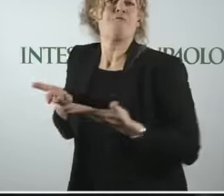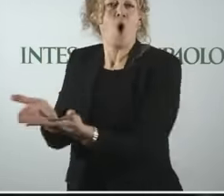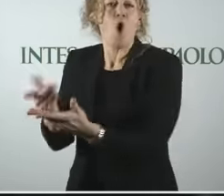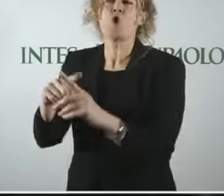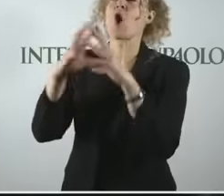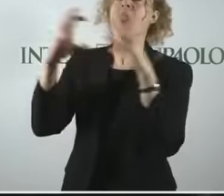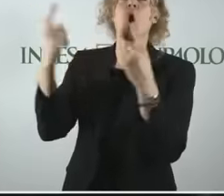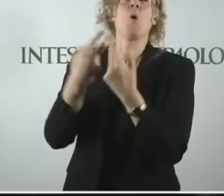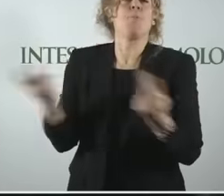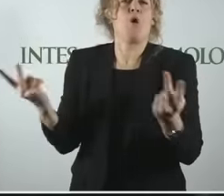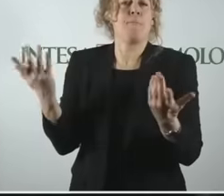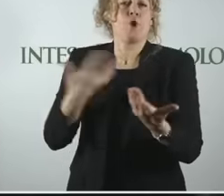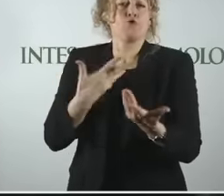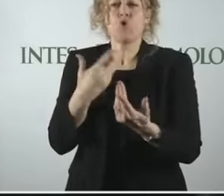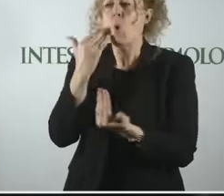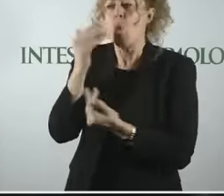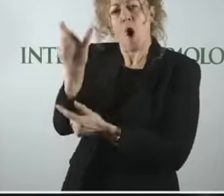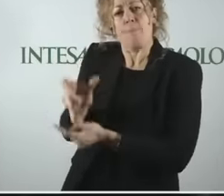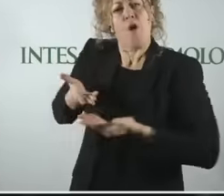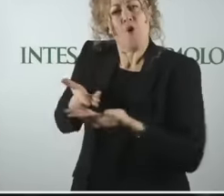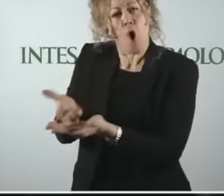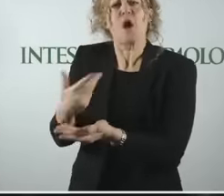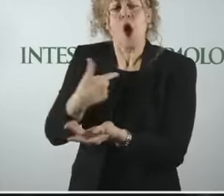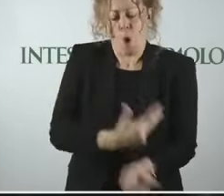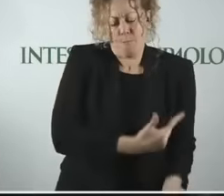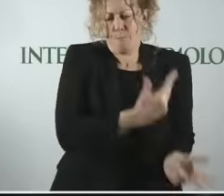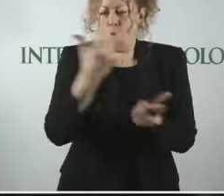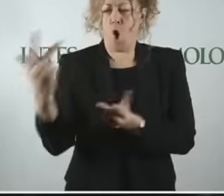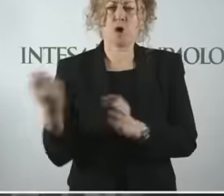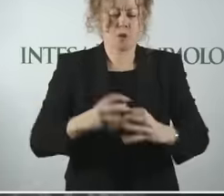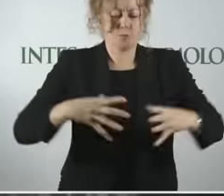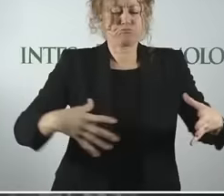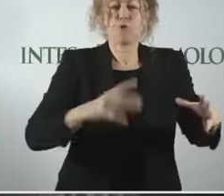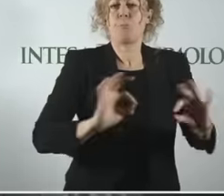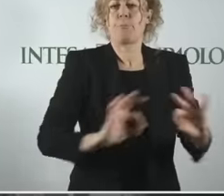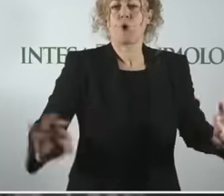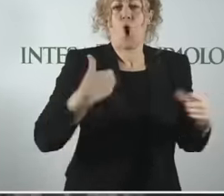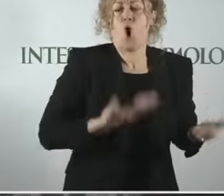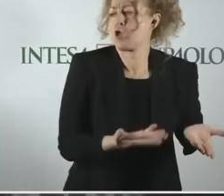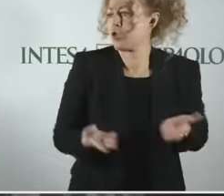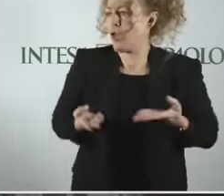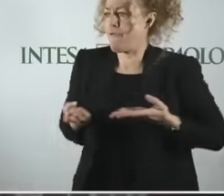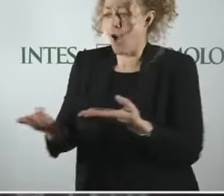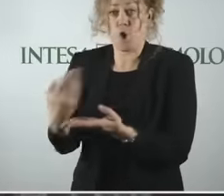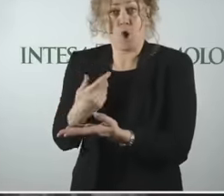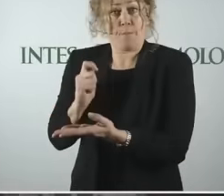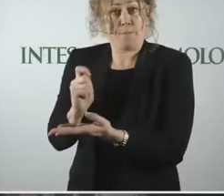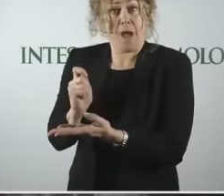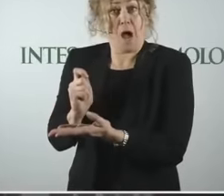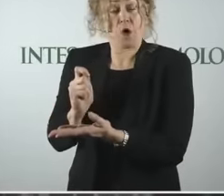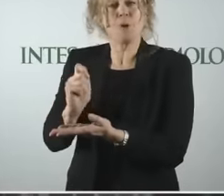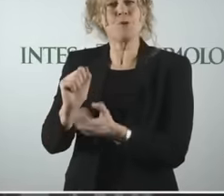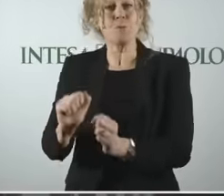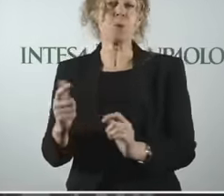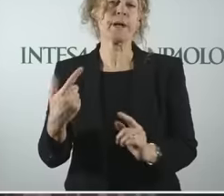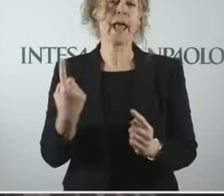c'è il fornaio e tu dal fornaio fai cuocere il tuo pane e lo paghi puoi pagarlo Anche in